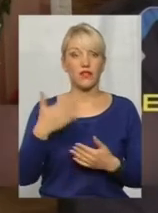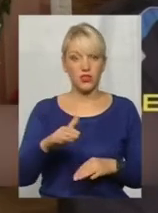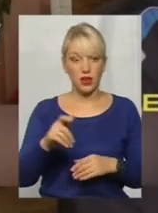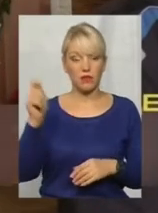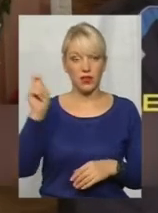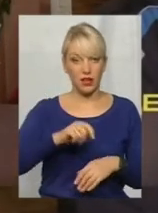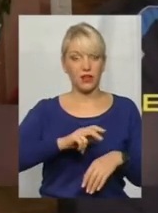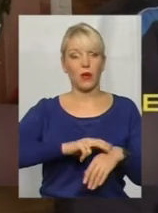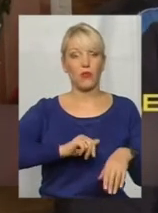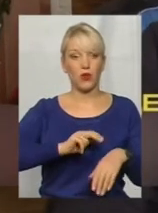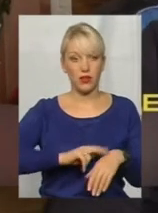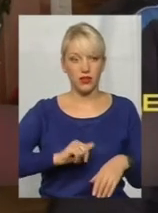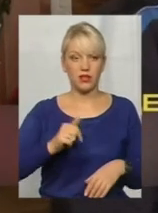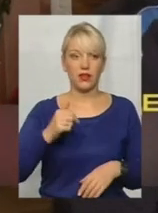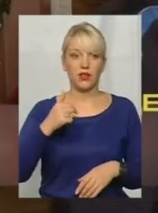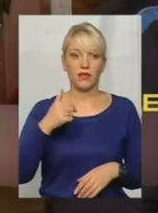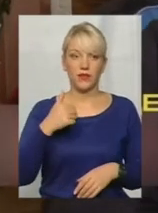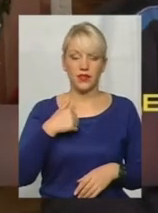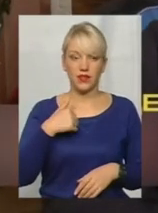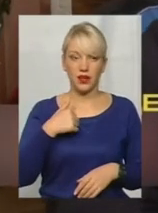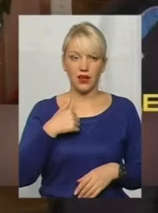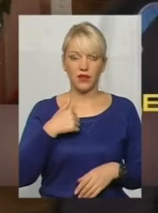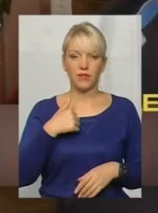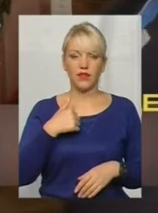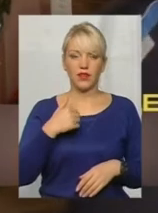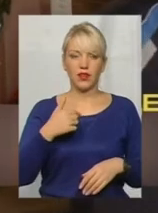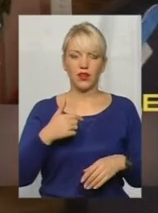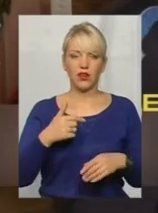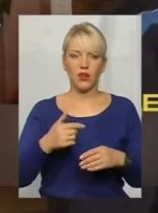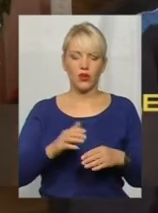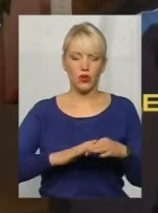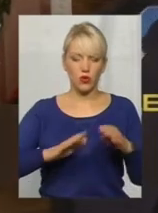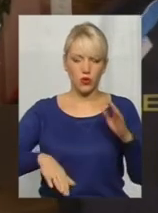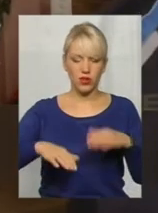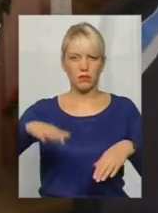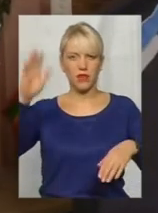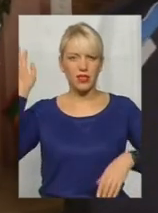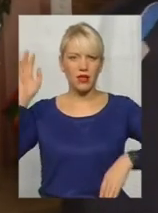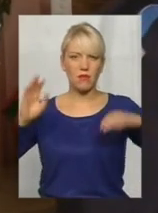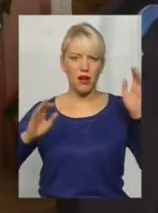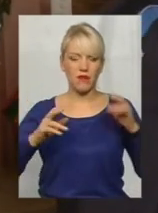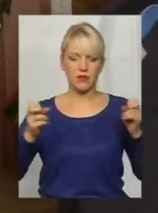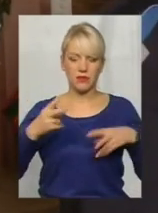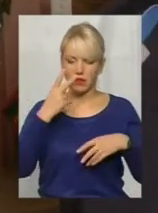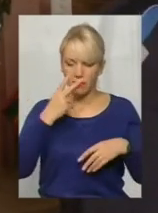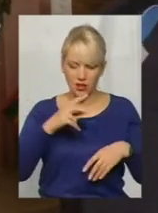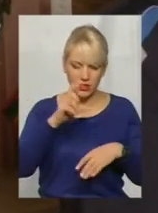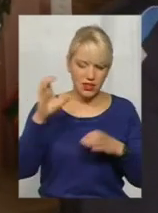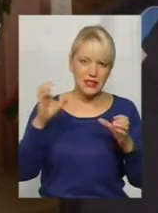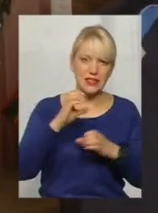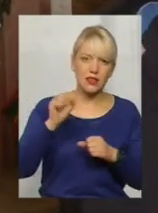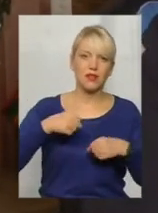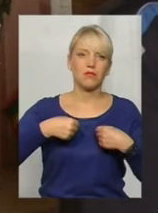Вже коли приїхала міліція, Я все участвував, я йому підносив руки, вони все перекидали, дивилися, чи немає якихось синяків, чи